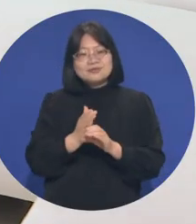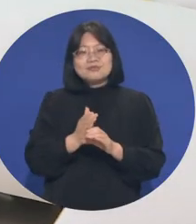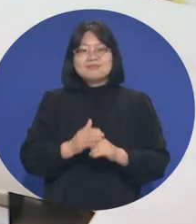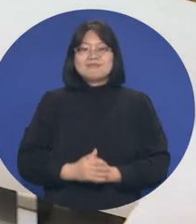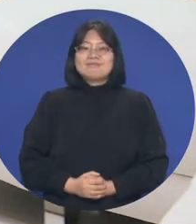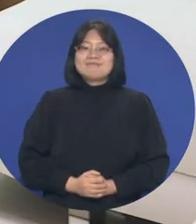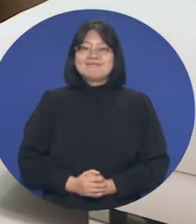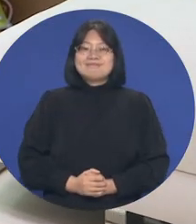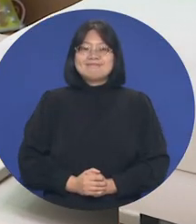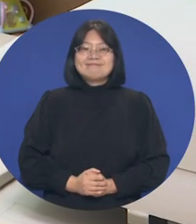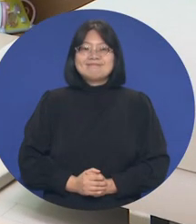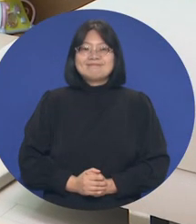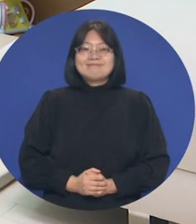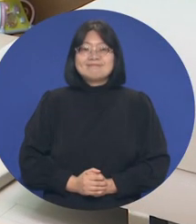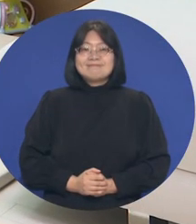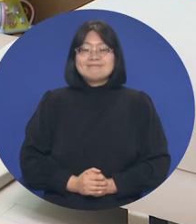이슬입니다